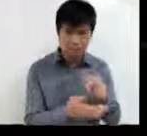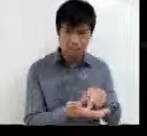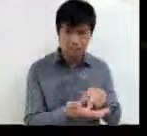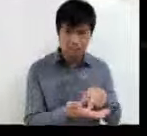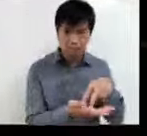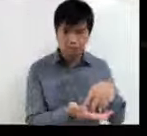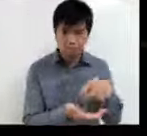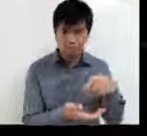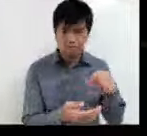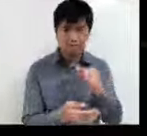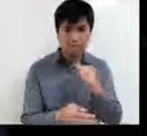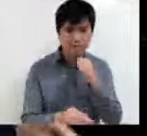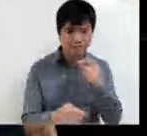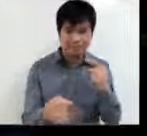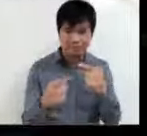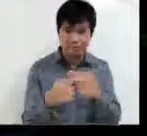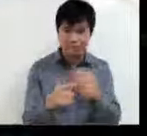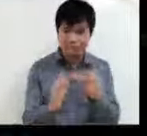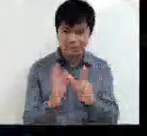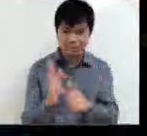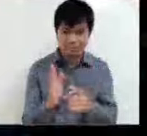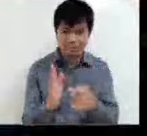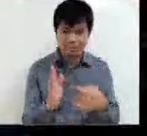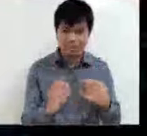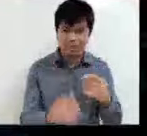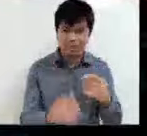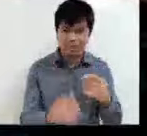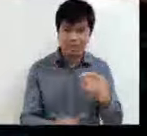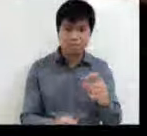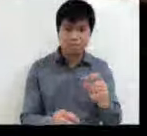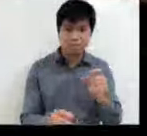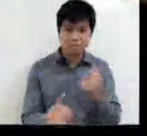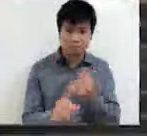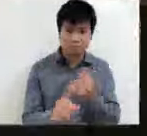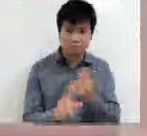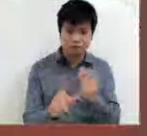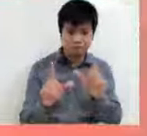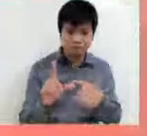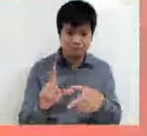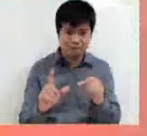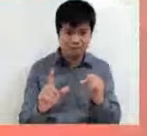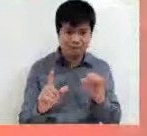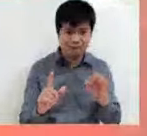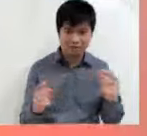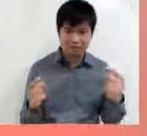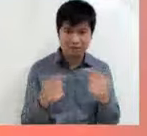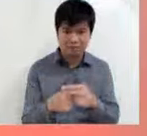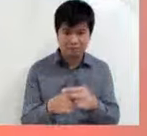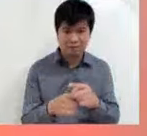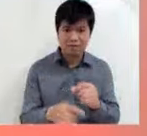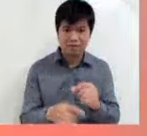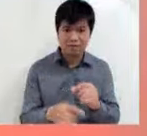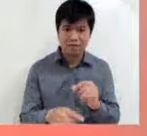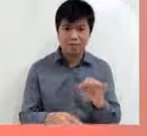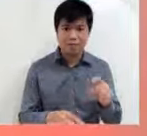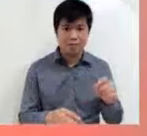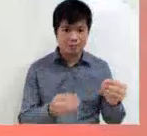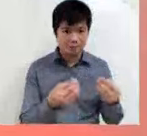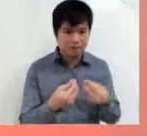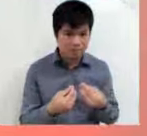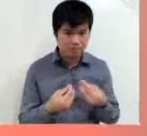parusa sa mga sinasabing paglabag. Kung may violation man, at least i-comply ang bigyan ng pagkakataon na i-comply